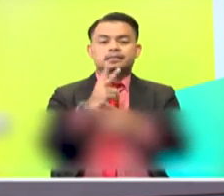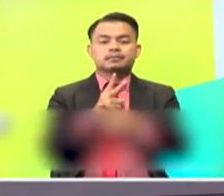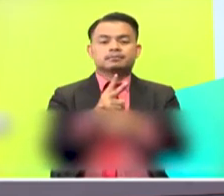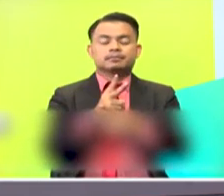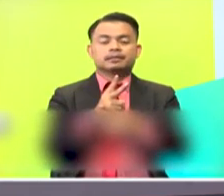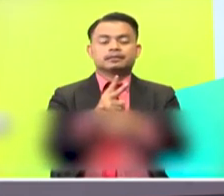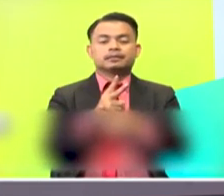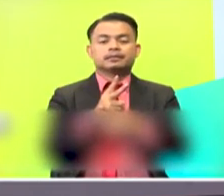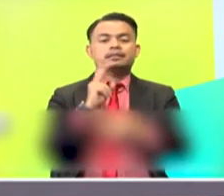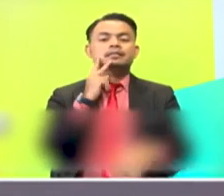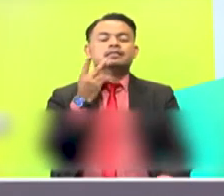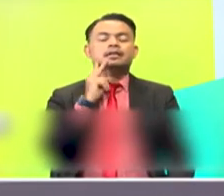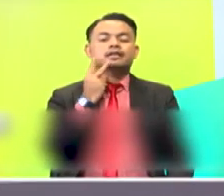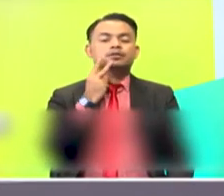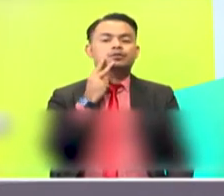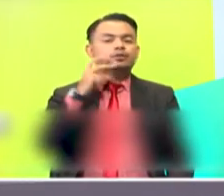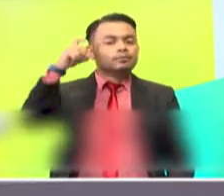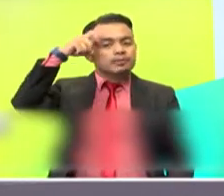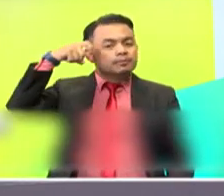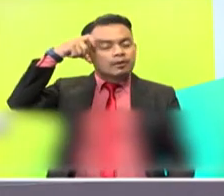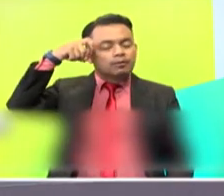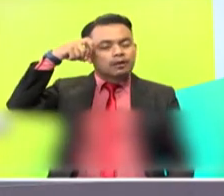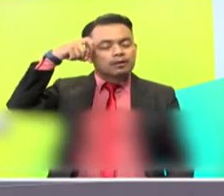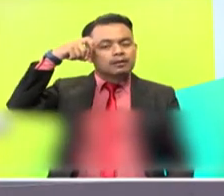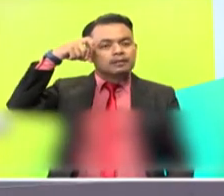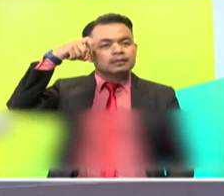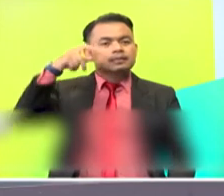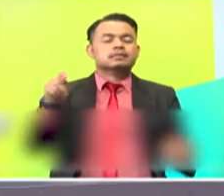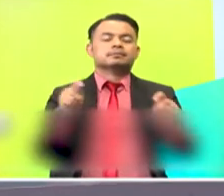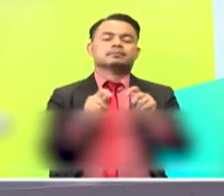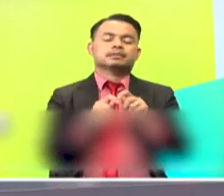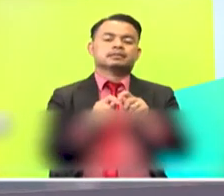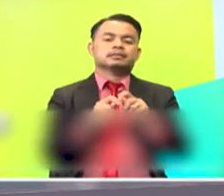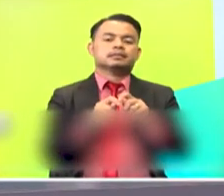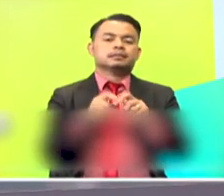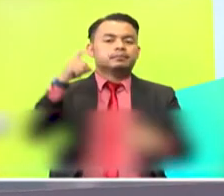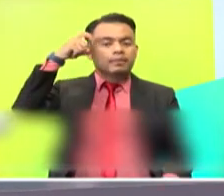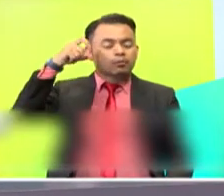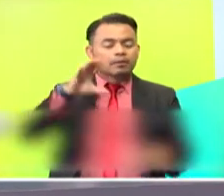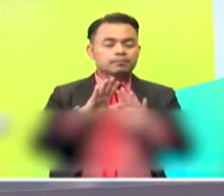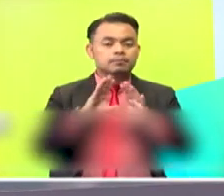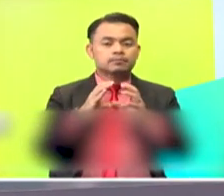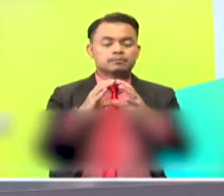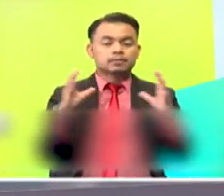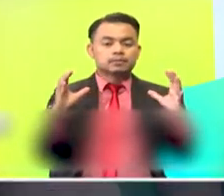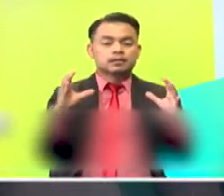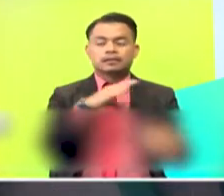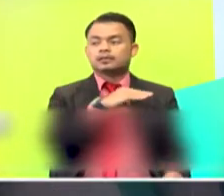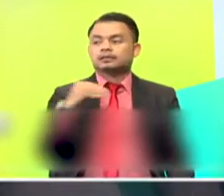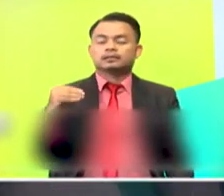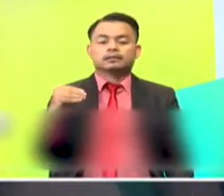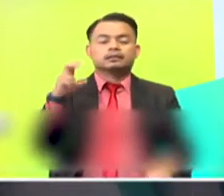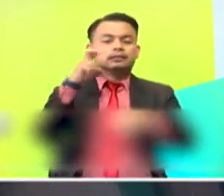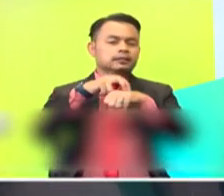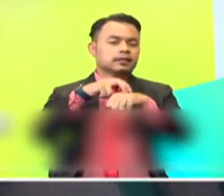sayuran bawang seperti bawang besar Hah dan juga kentang Oke Cikgu yang